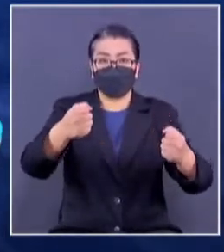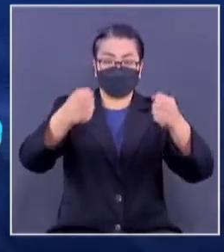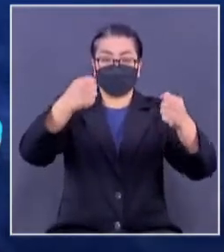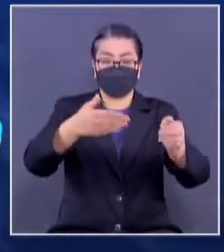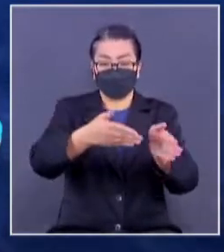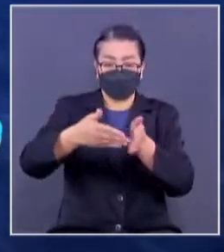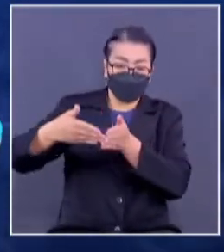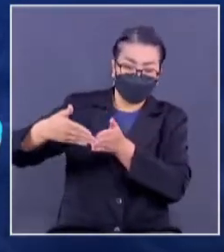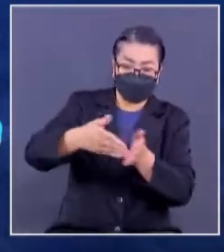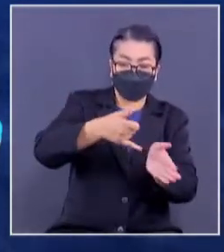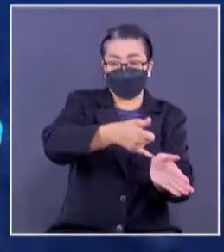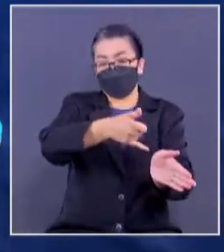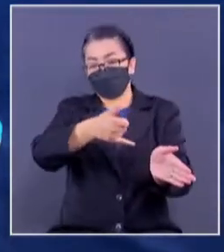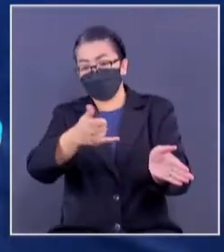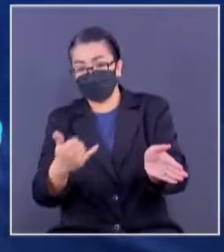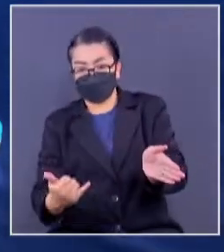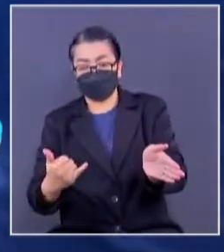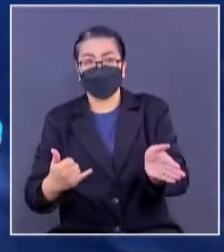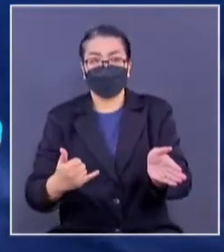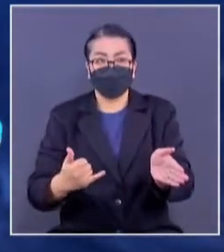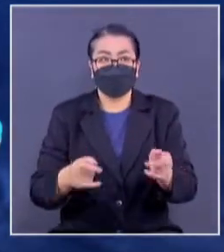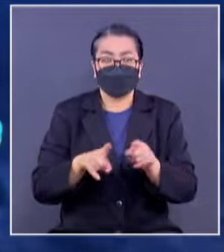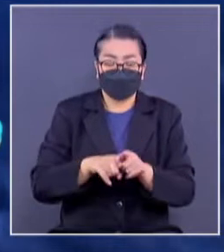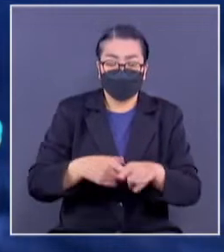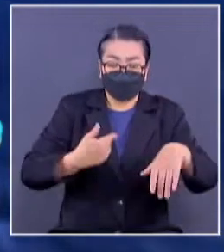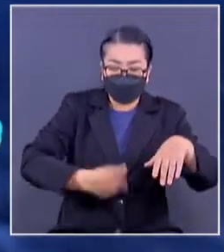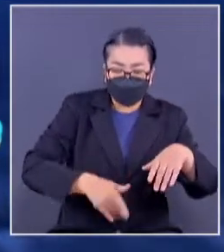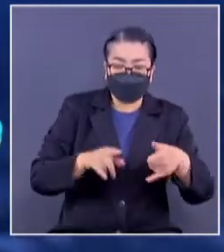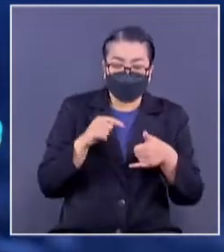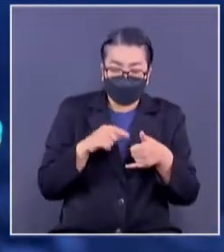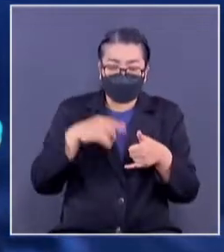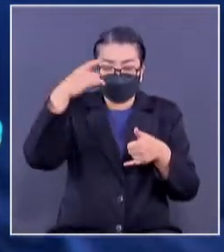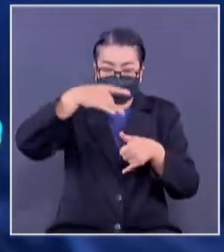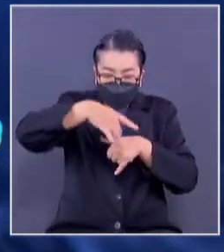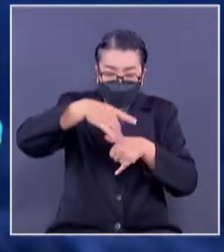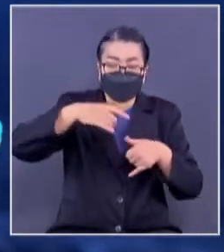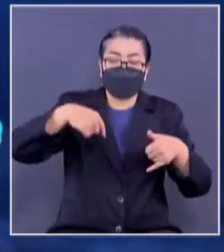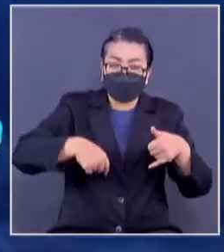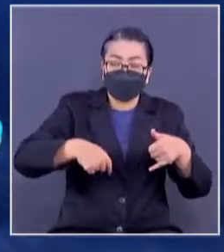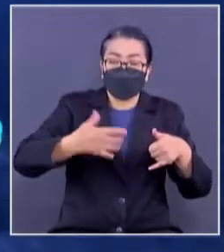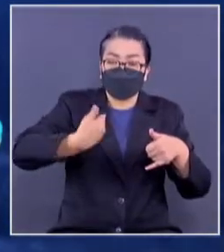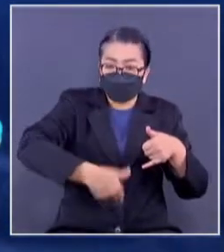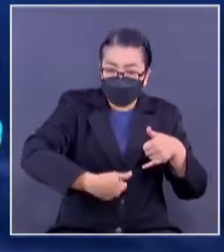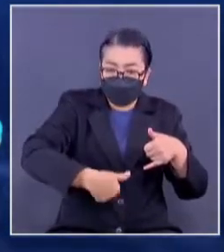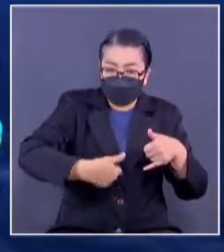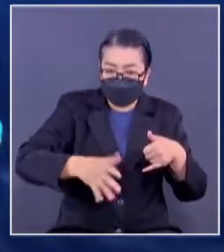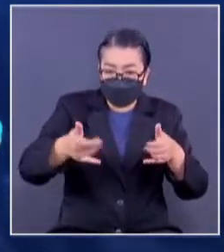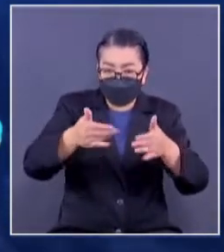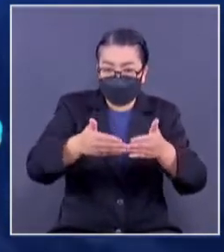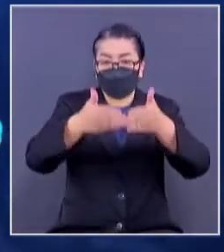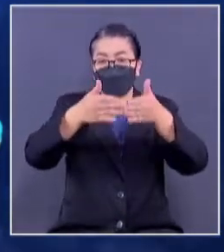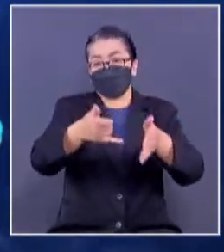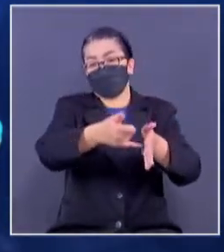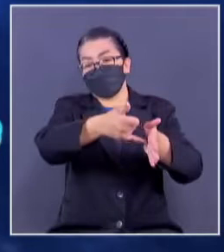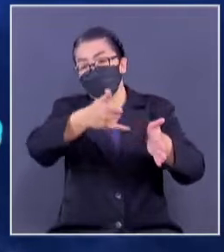ต้ทำให้จังหวะนั้นเนี่ยเธอทำธุระส่วนตัวแล้วก็พยายามที่จะลุกขึ้นมาซึ่งเป็นช่วงเสี้ยววินาทีเท่านั้นข